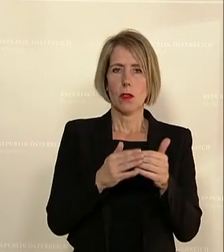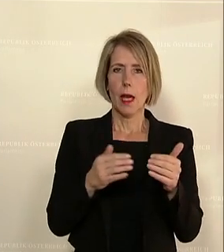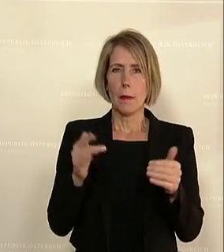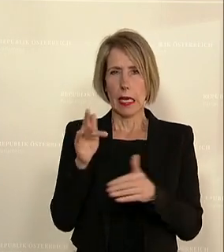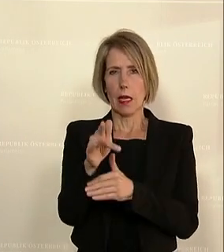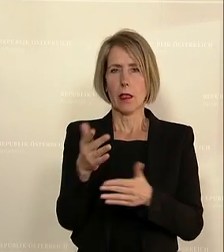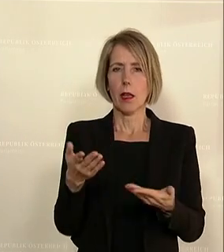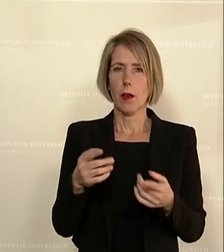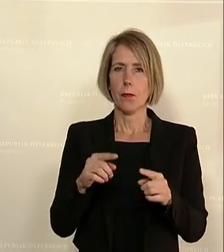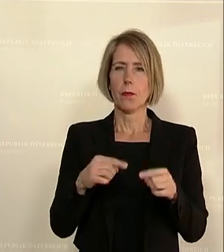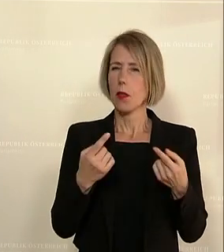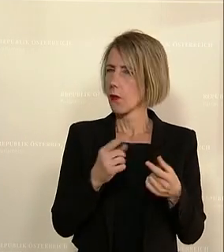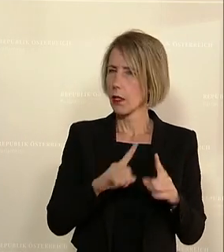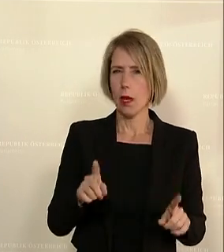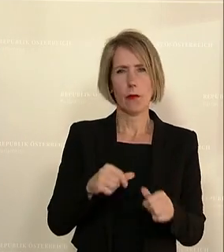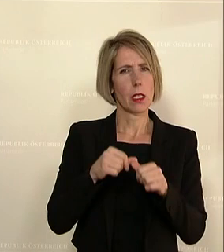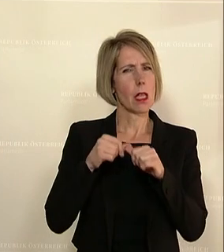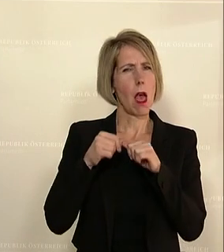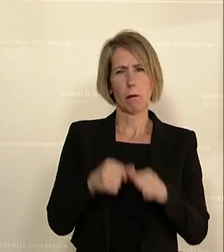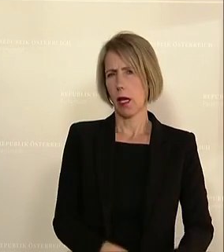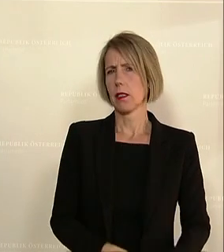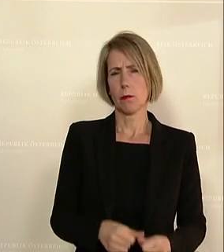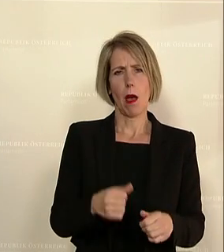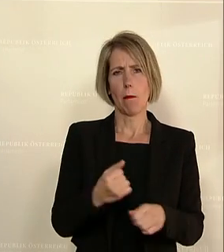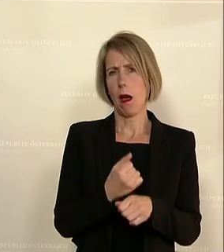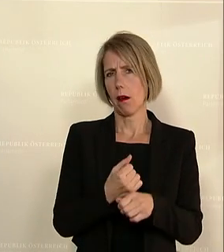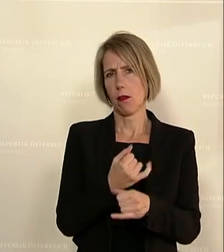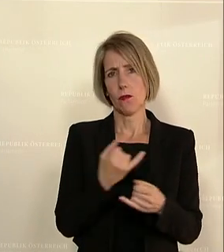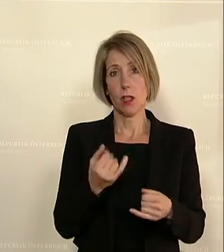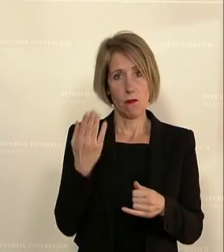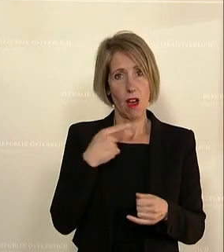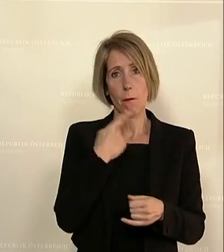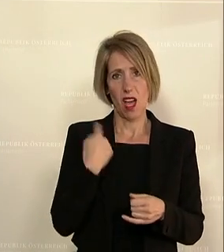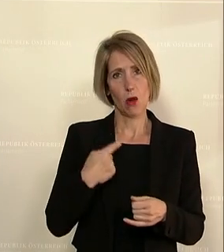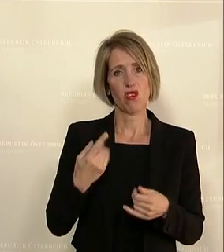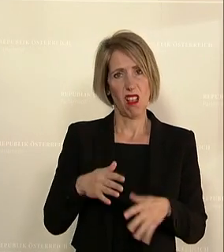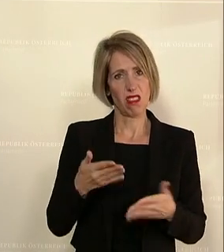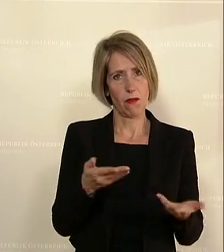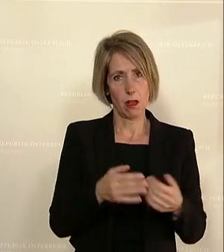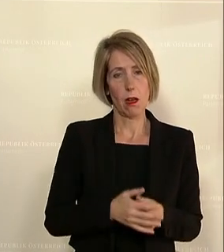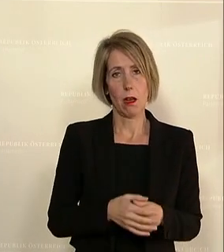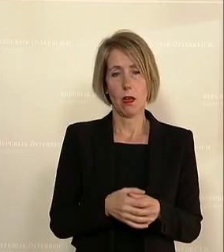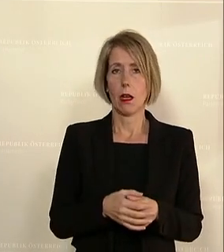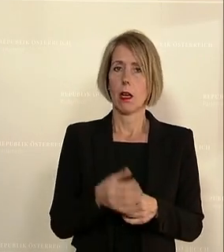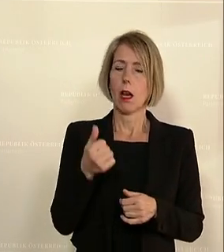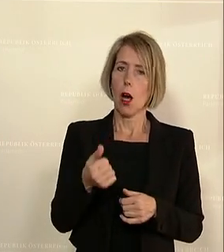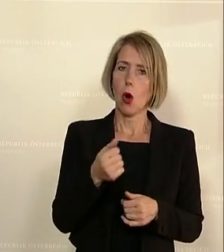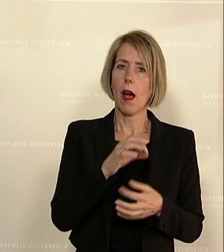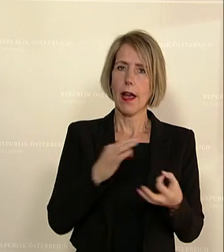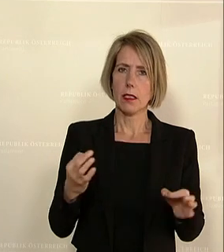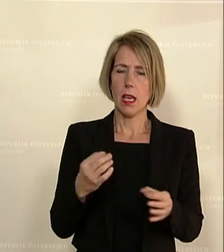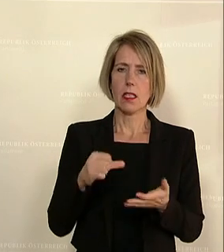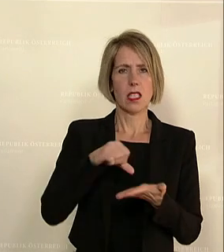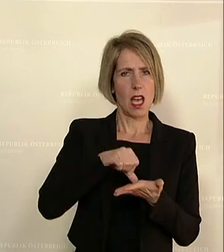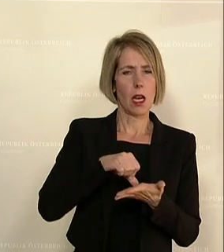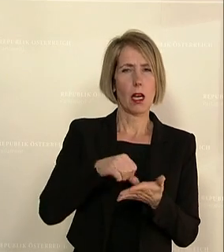sicher eben nicht mehr erpressbar machen, so wie das bei Russland der Fall war. Und ein Satz noch zum Iran. Sie